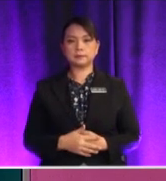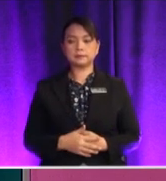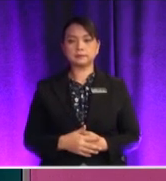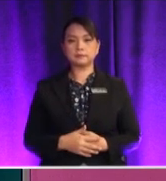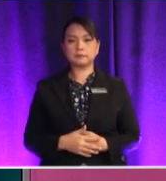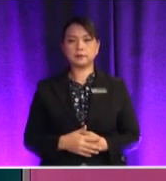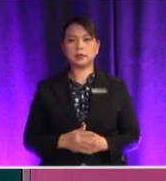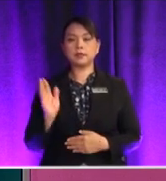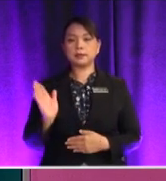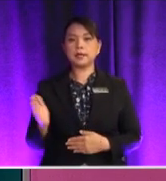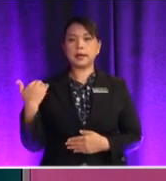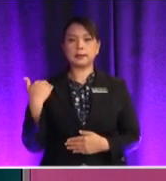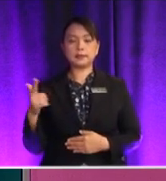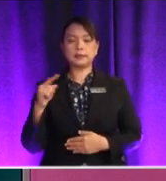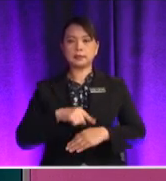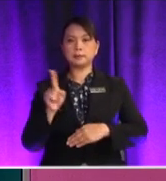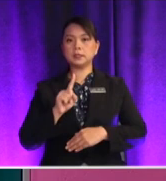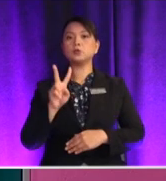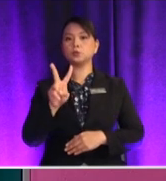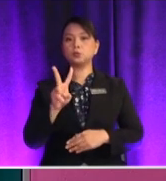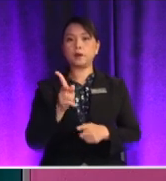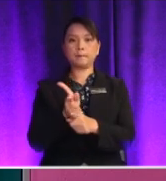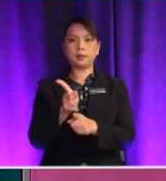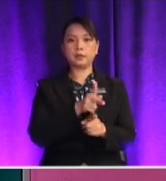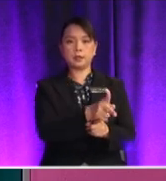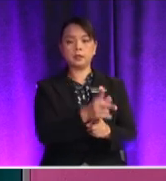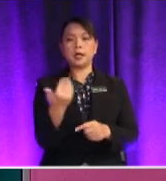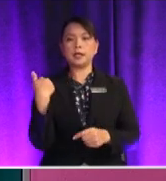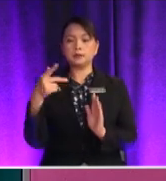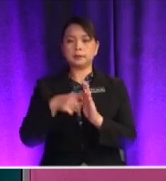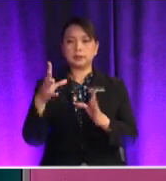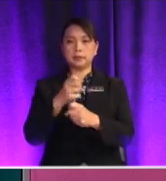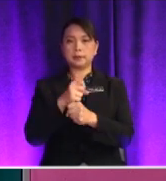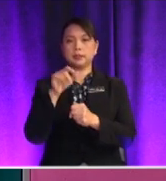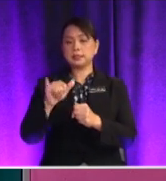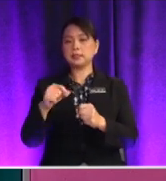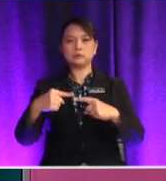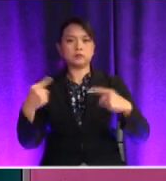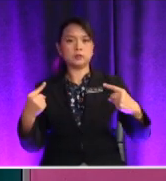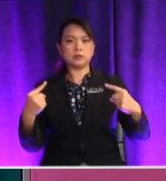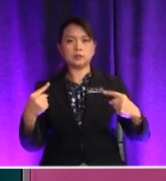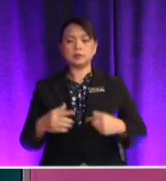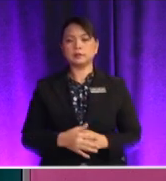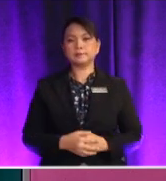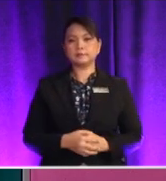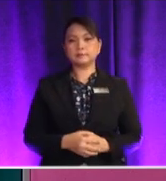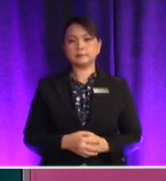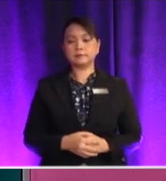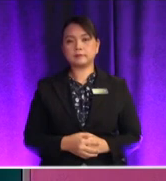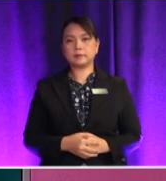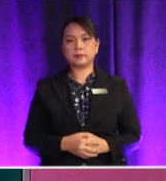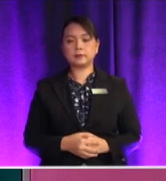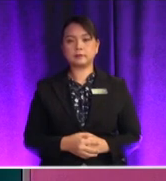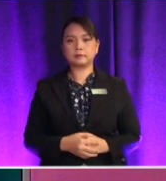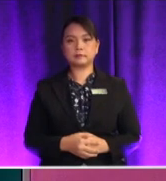Polarisasi ini adalah yang mana dua pihak yang mempunyai pendapat bertentangan. Dia bukan sahaja daripada